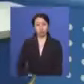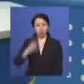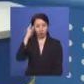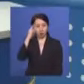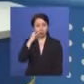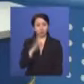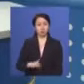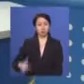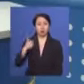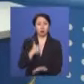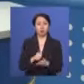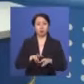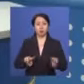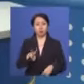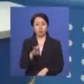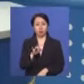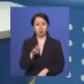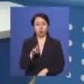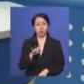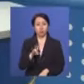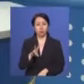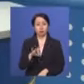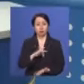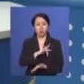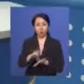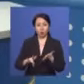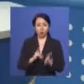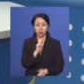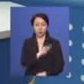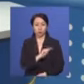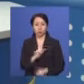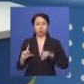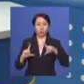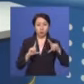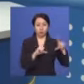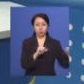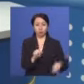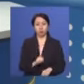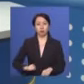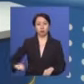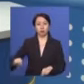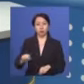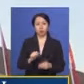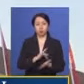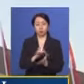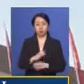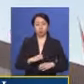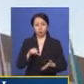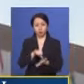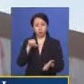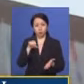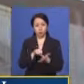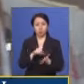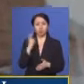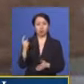Қазақстан Республикасы премьер-министрі Асқар Мамин Ереван қаласына сапар аясында Евразиялық үкіметаралық кеңестің отырысына қатысып,